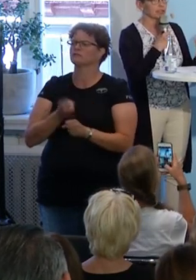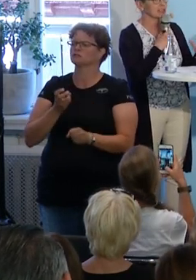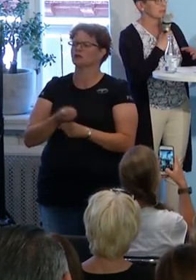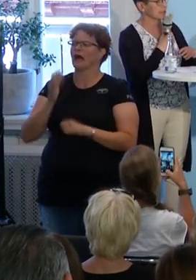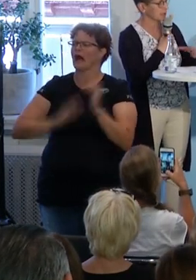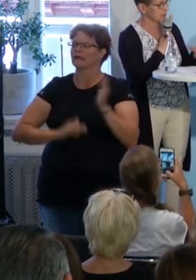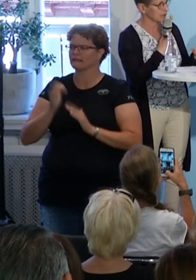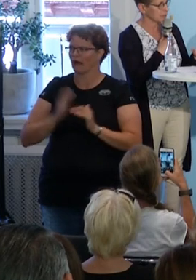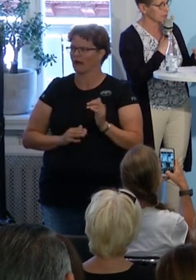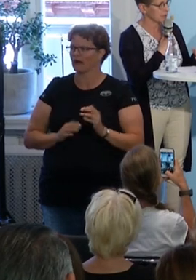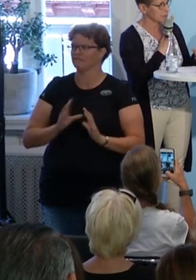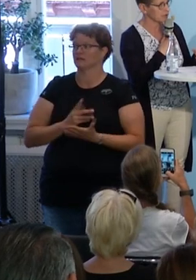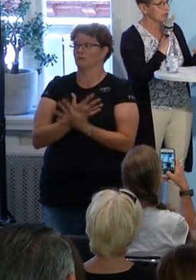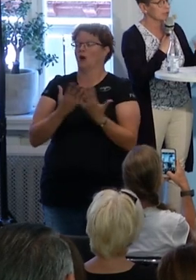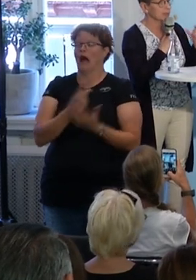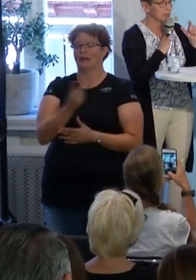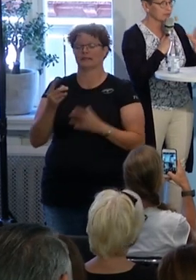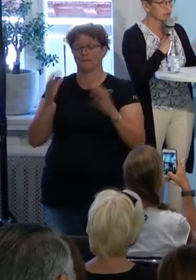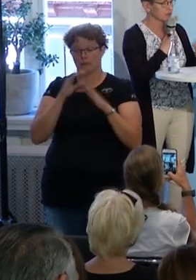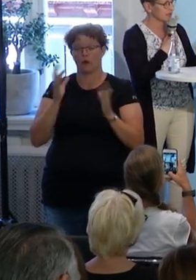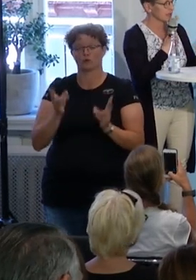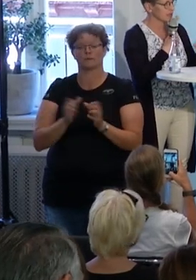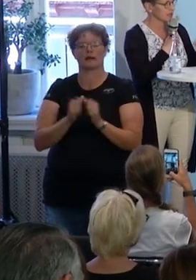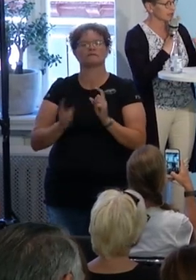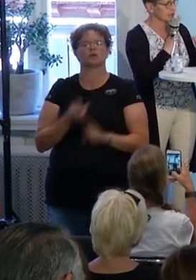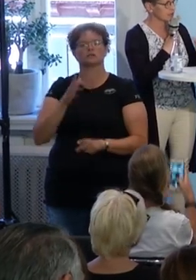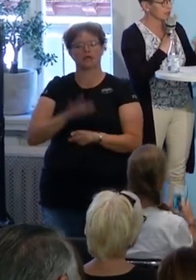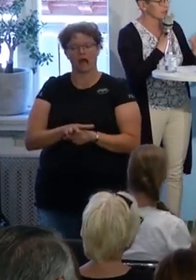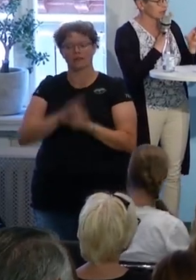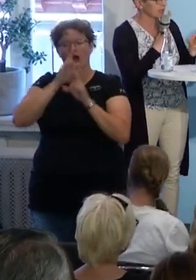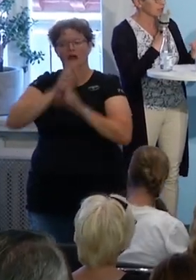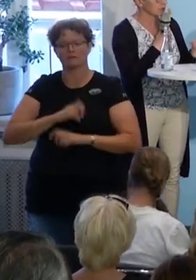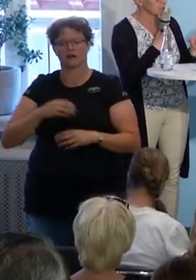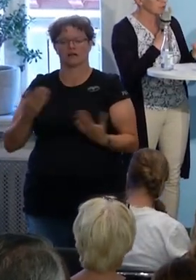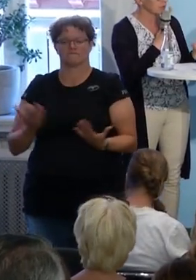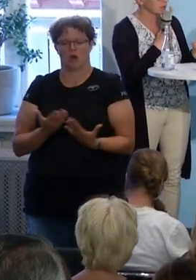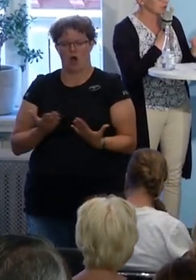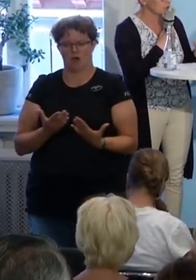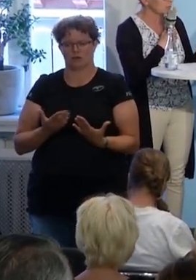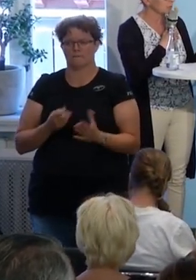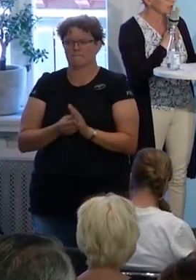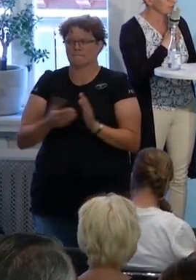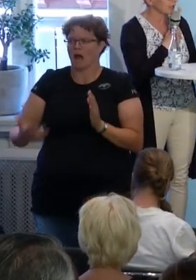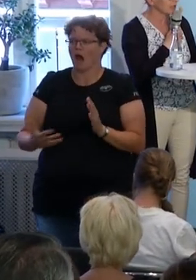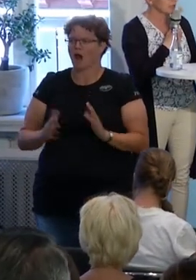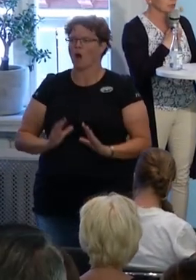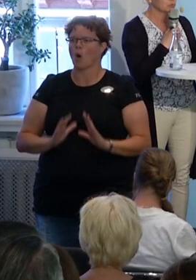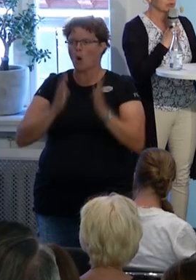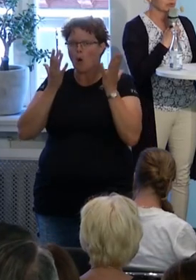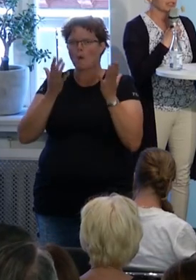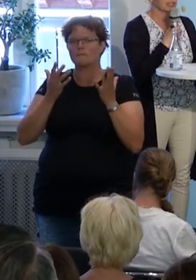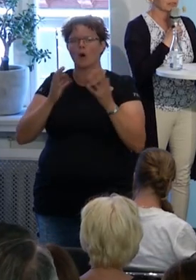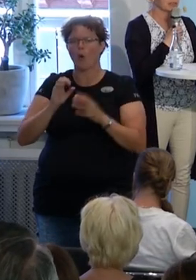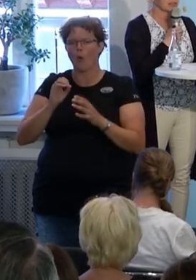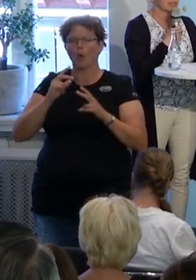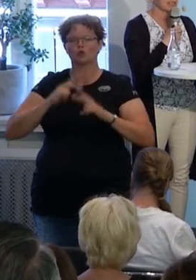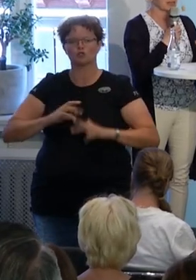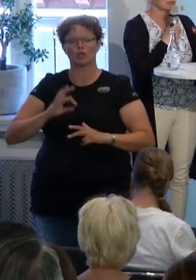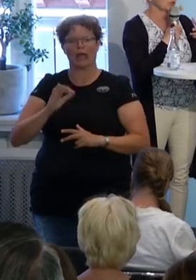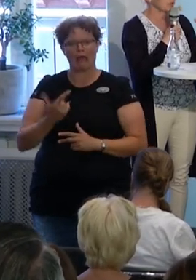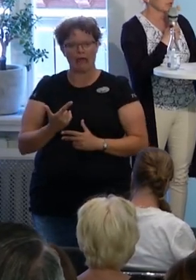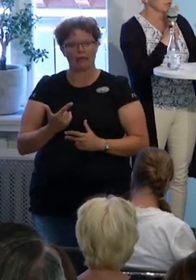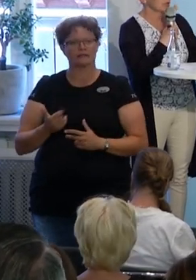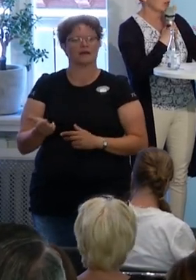med det. Det finns mängder med andra problem också. Men att man först och främst analyserar vad är det som gör att den upplevda otryggheten så att